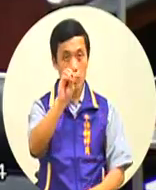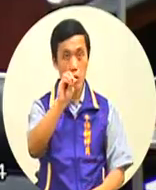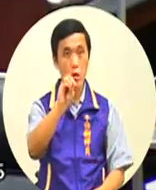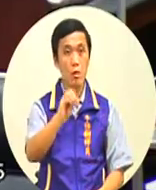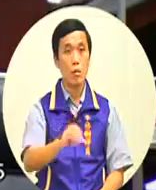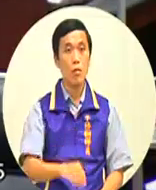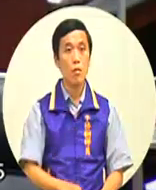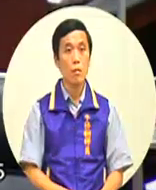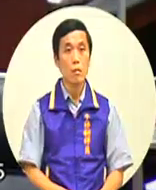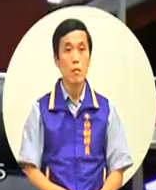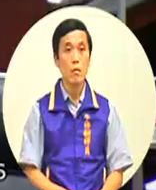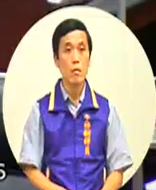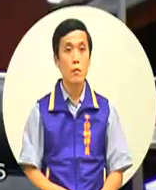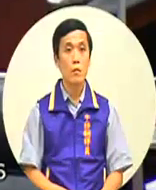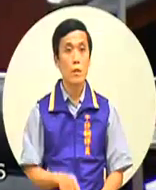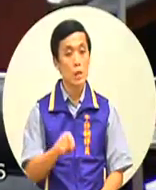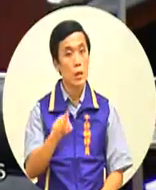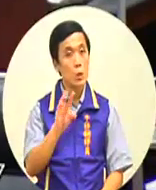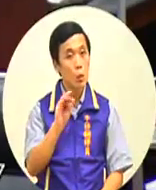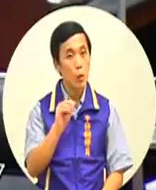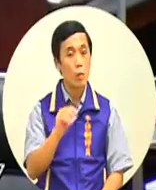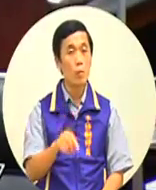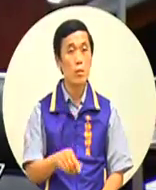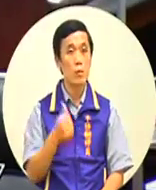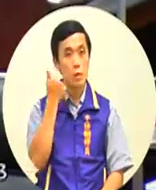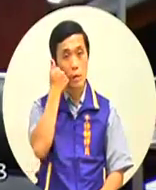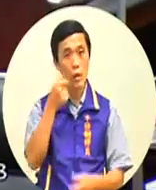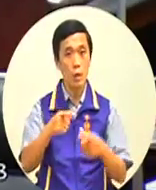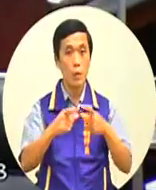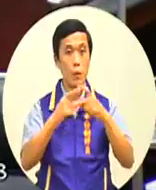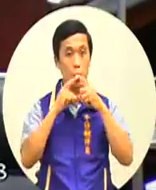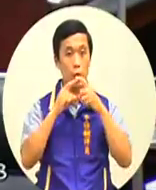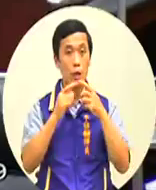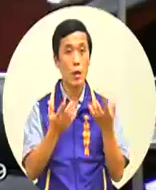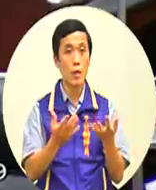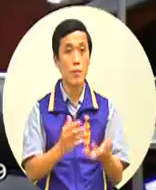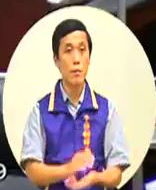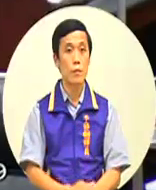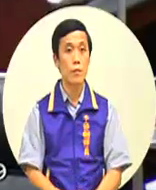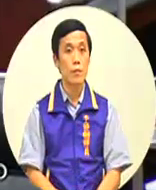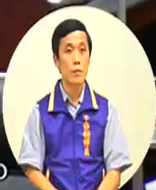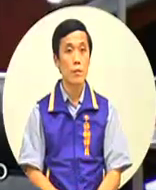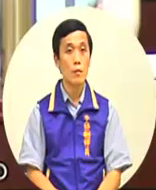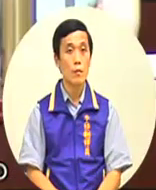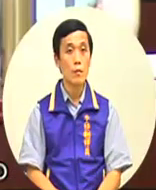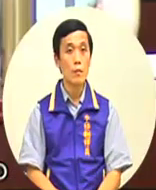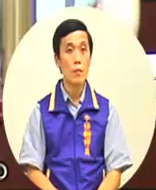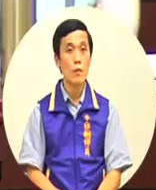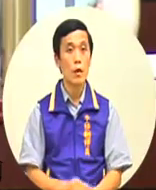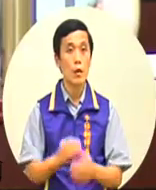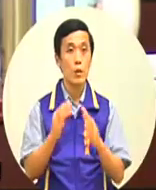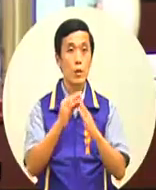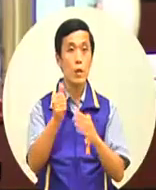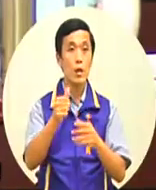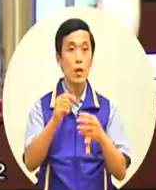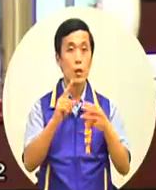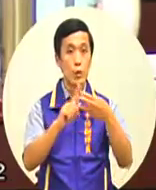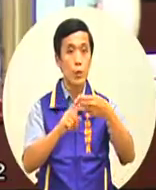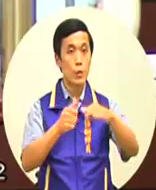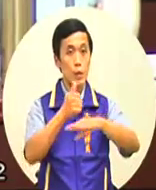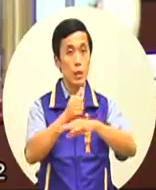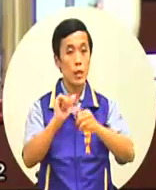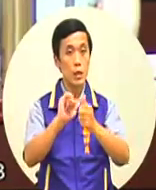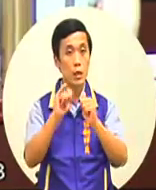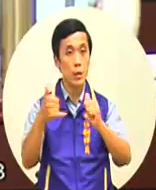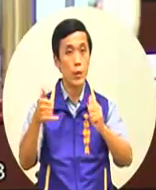你阿伯有到，到底有没有？上面哪位回答一下？谁回答？就安全科回答，谁回答一下？ 谢谢主席，谢谢林议员的关